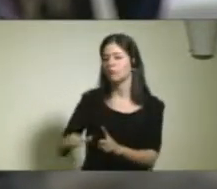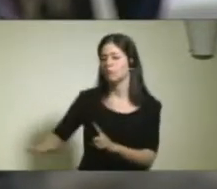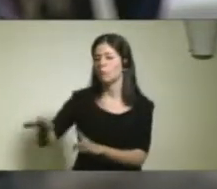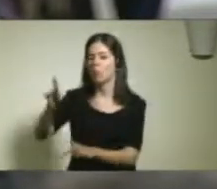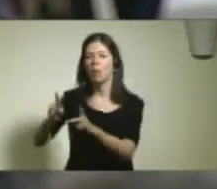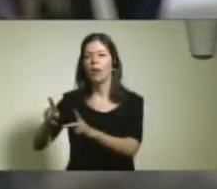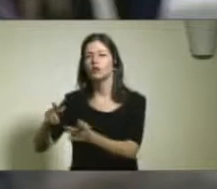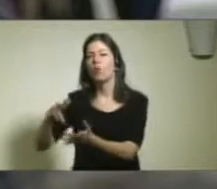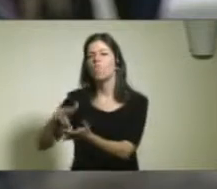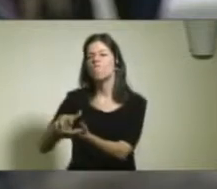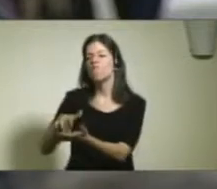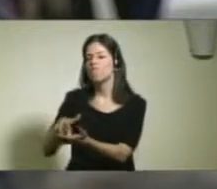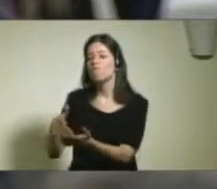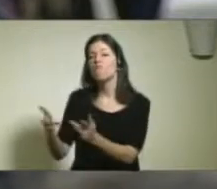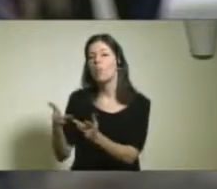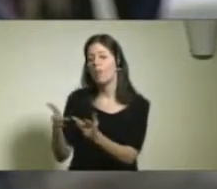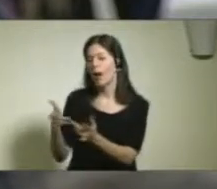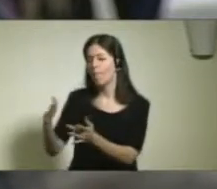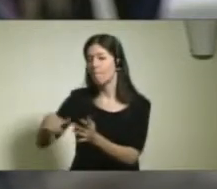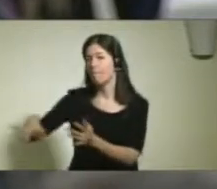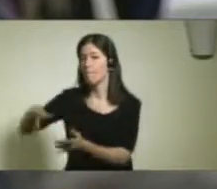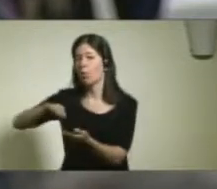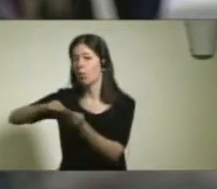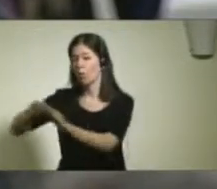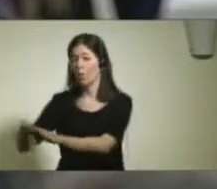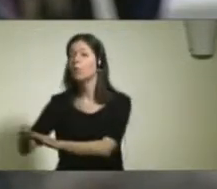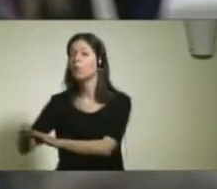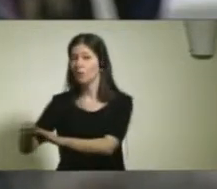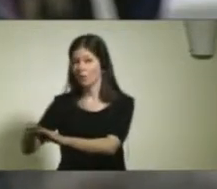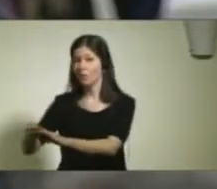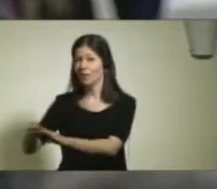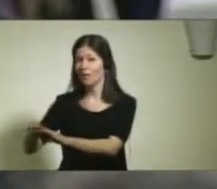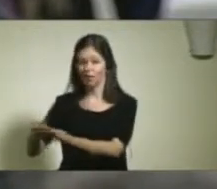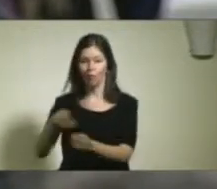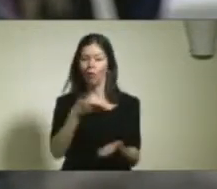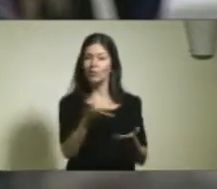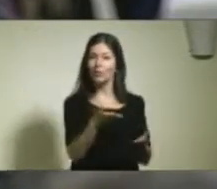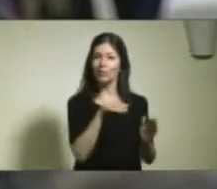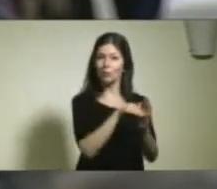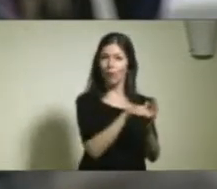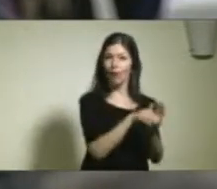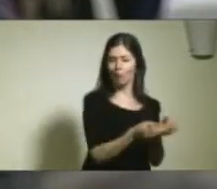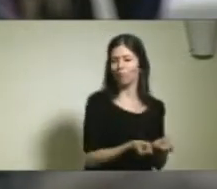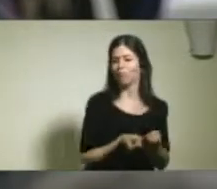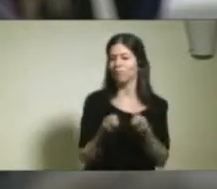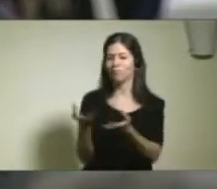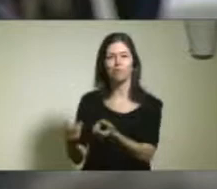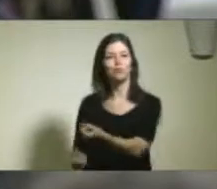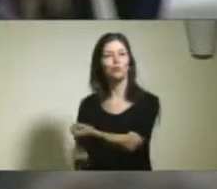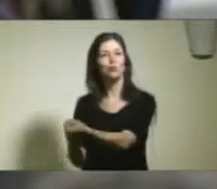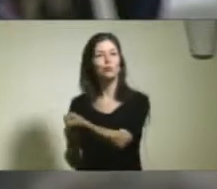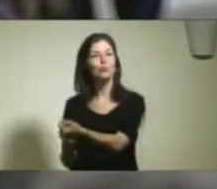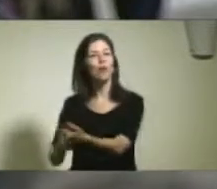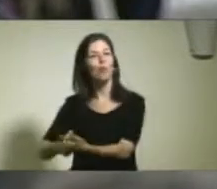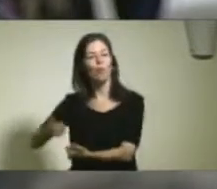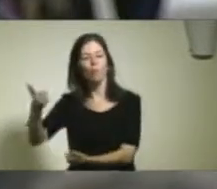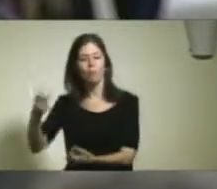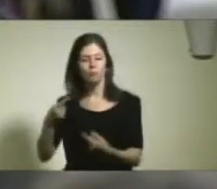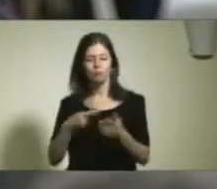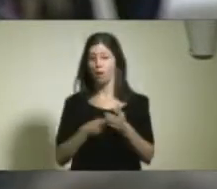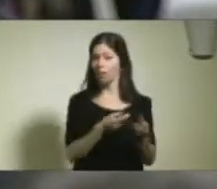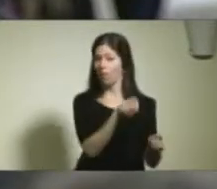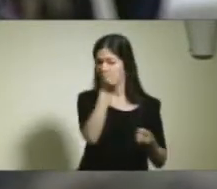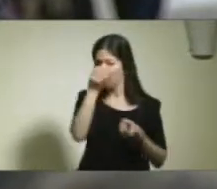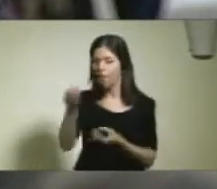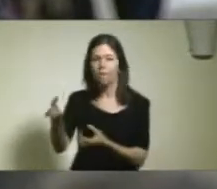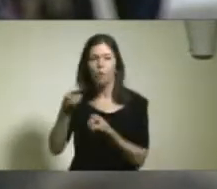les plus vulnérables de vos collectivités et le fait que le service bancaire offrait plus de soutien, par exemple l'information